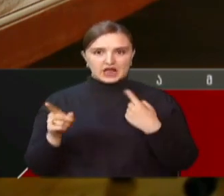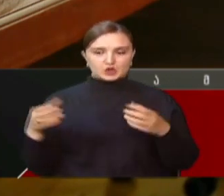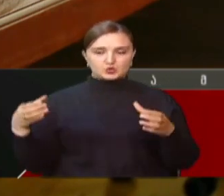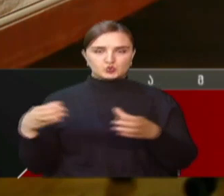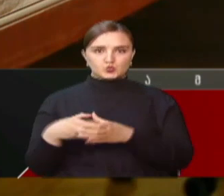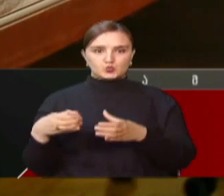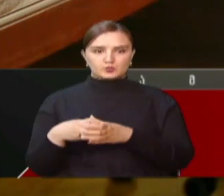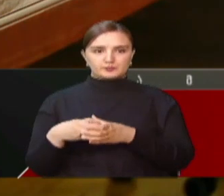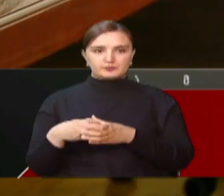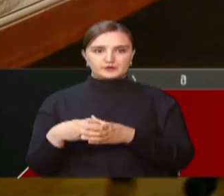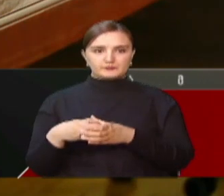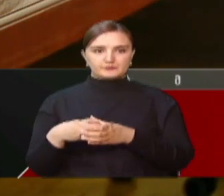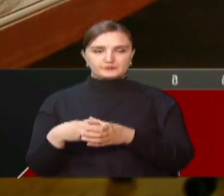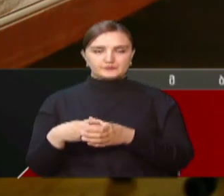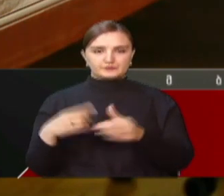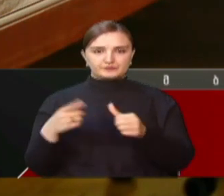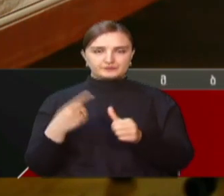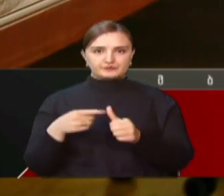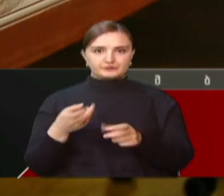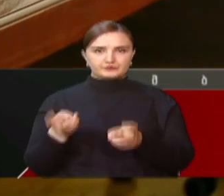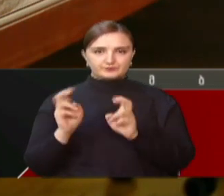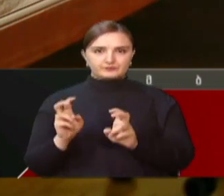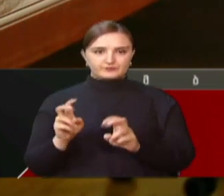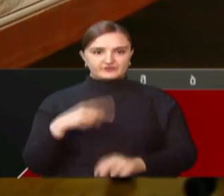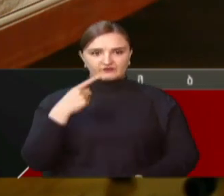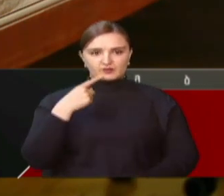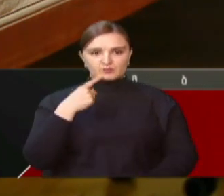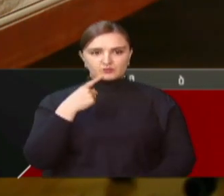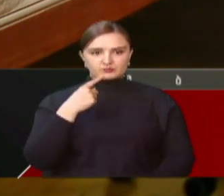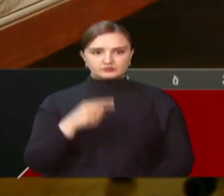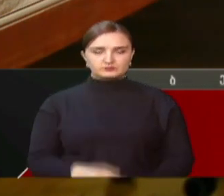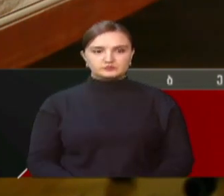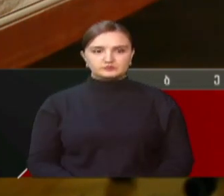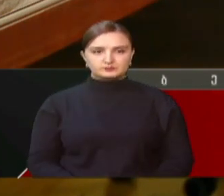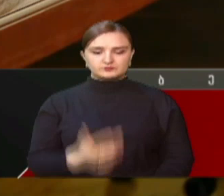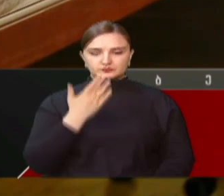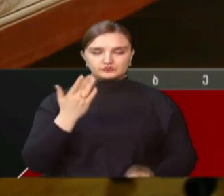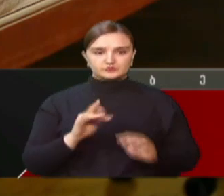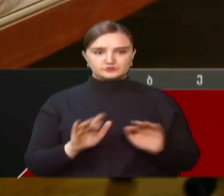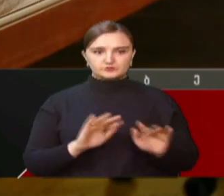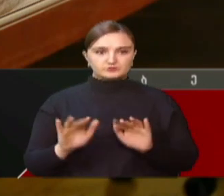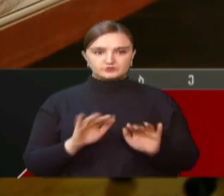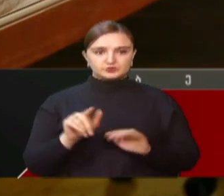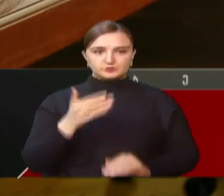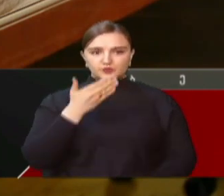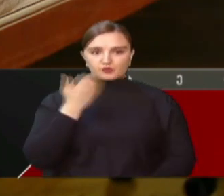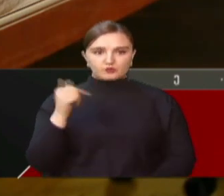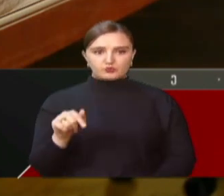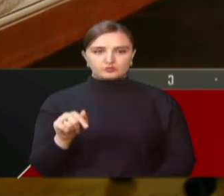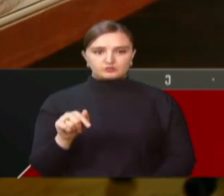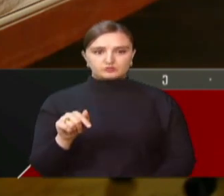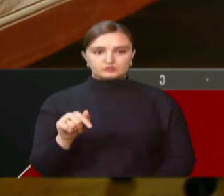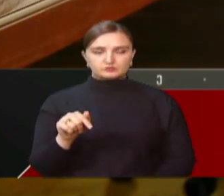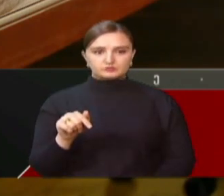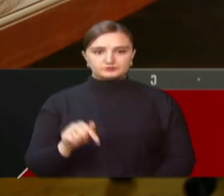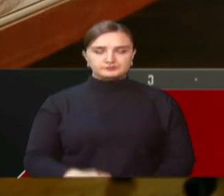მეტიც ეგრეთ წოდებული ეს ხასუს მე ეგრეთ წოდებული, იმიტომ რომ ნაციონალური მოძრაობა არ არის ასე ვთქვათ